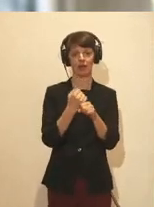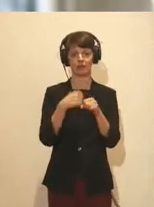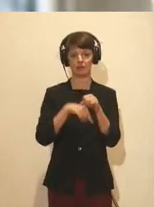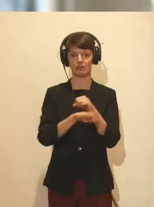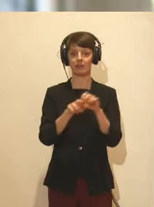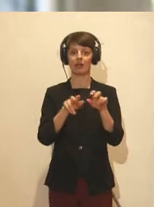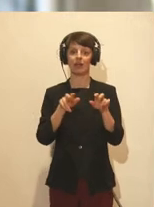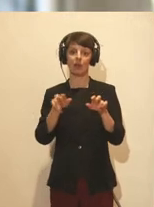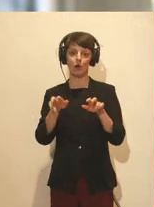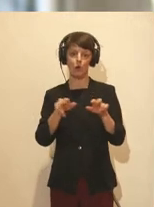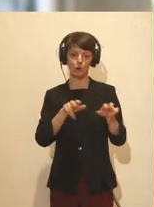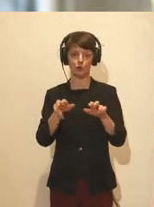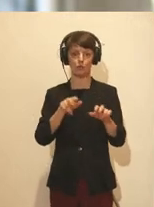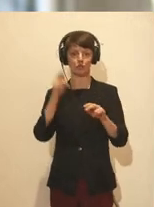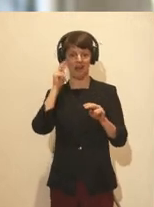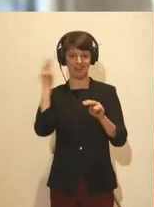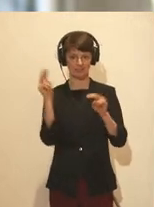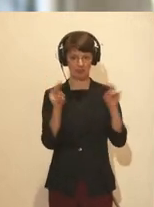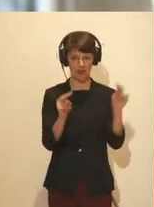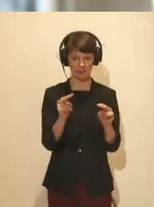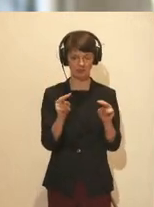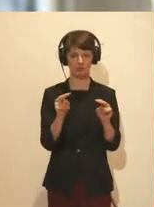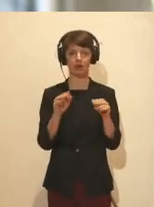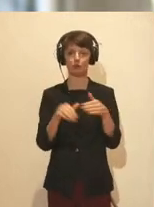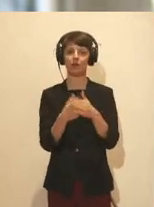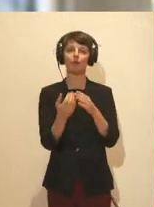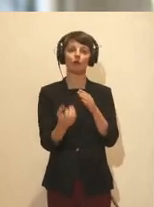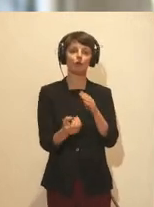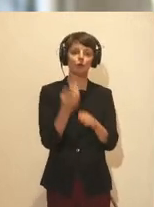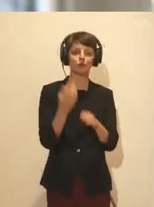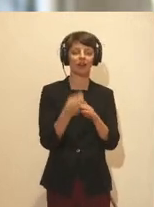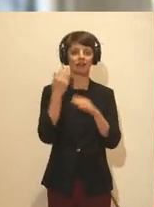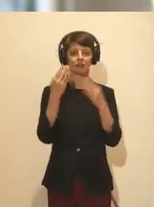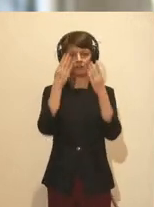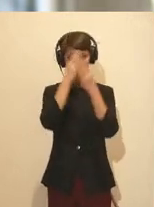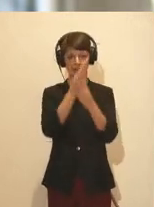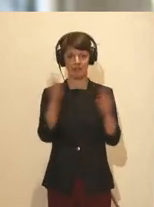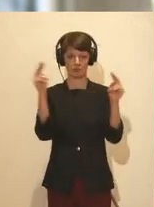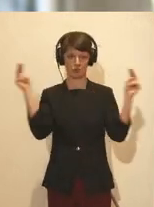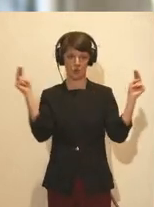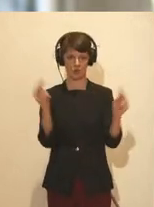respekt die menschen